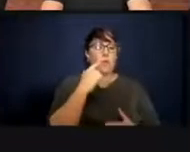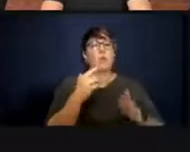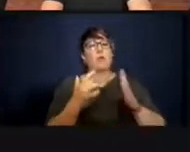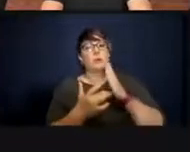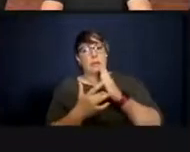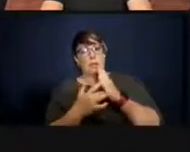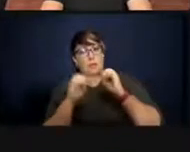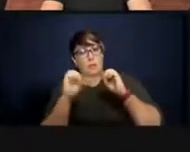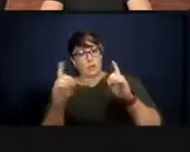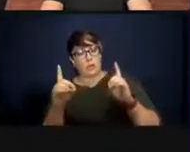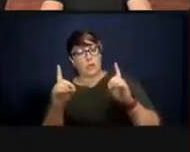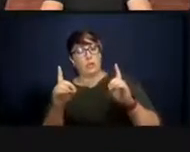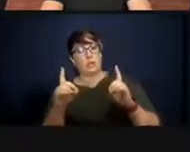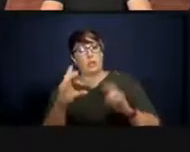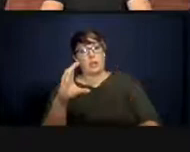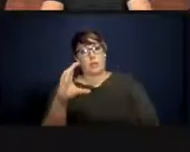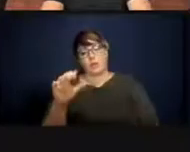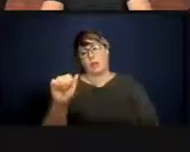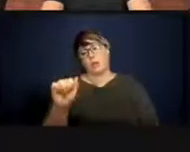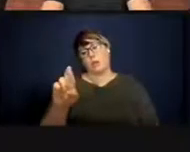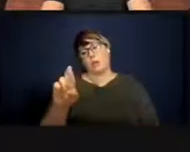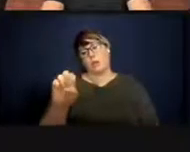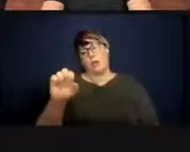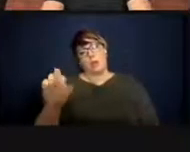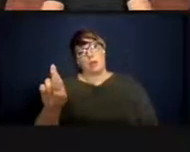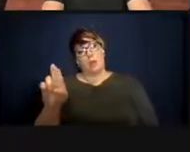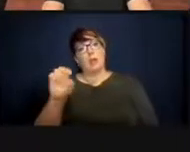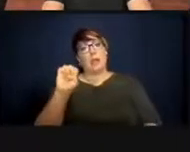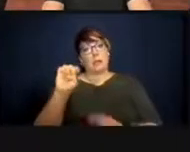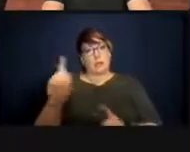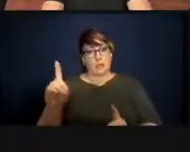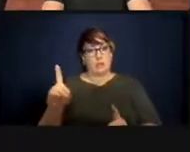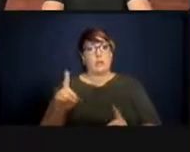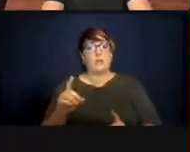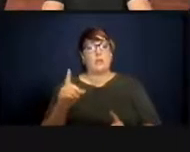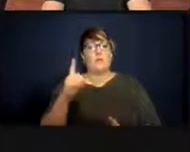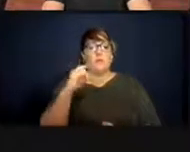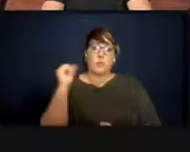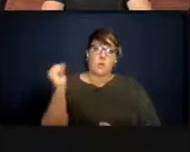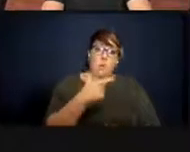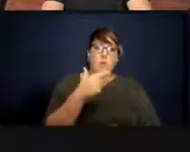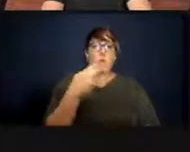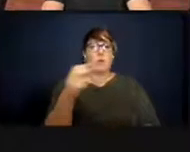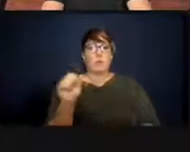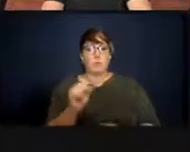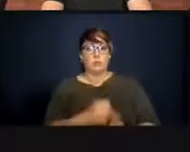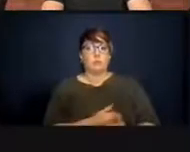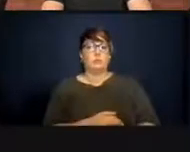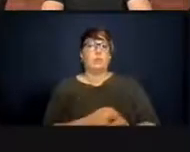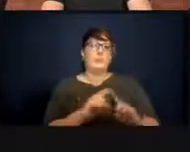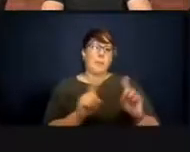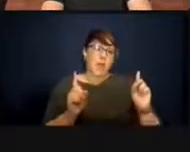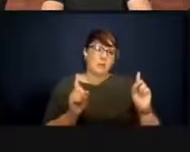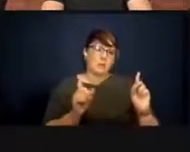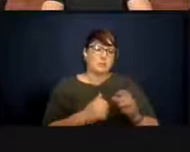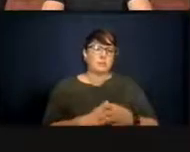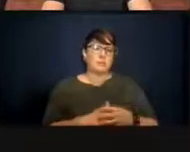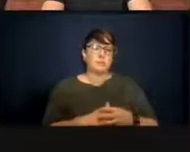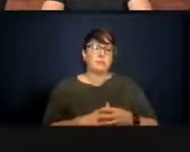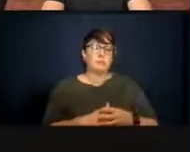baadhi ya shule zetu tunaweza kuwa na siku ambazo tunazungumzia masuala ya